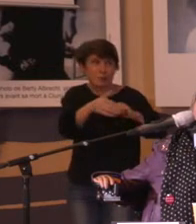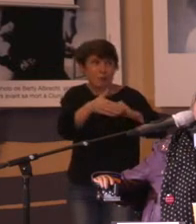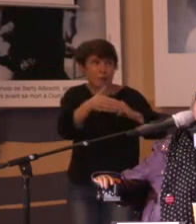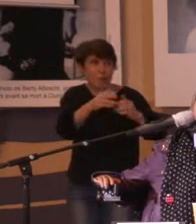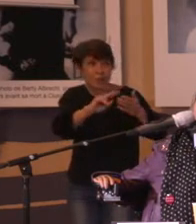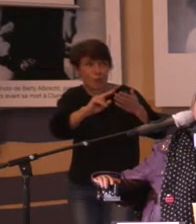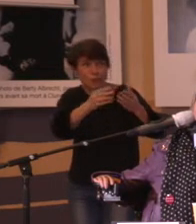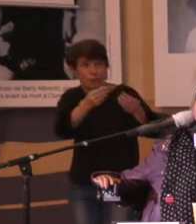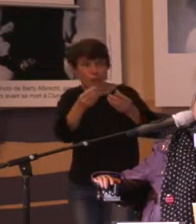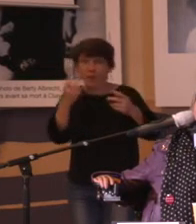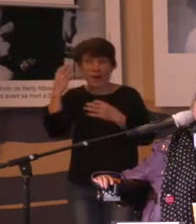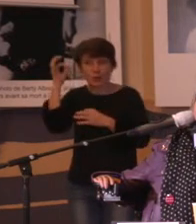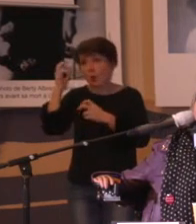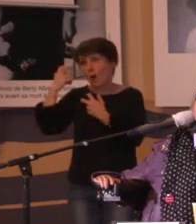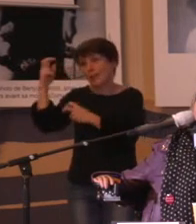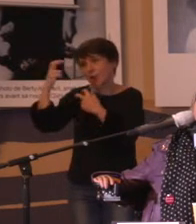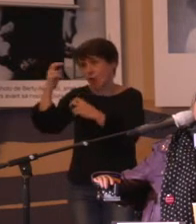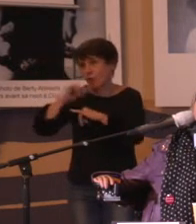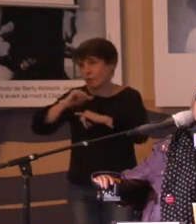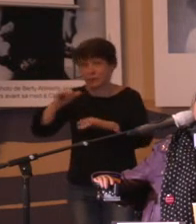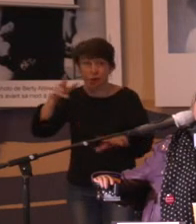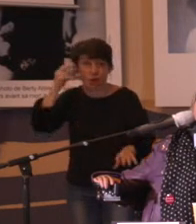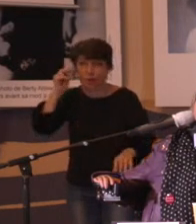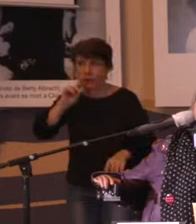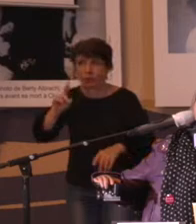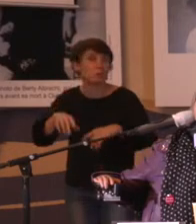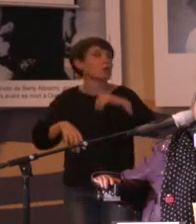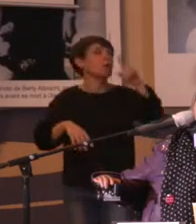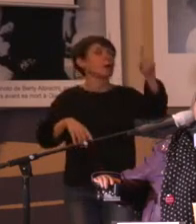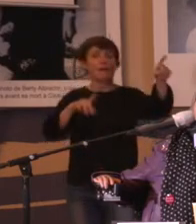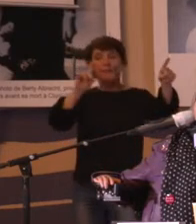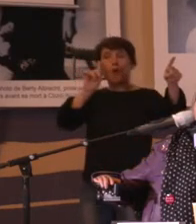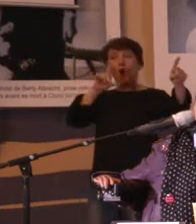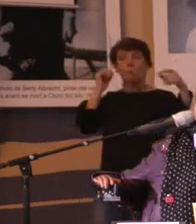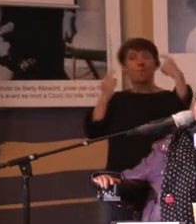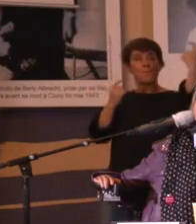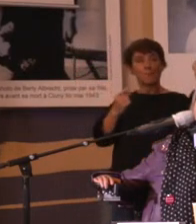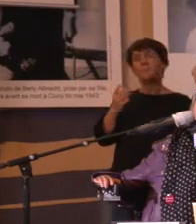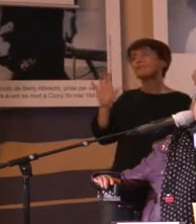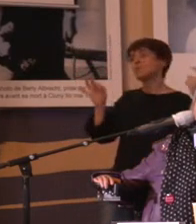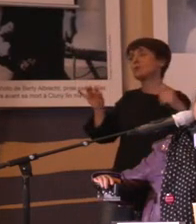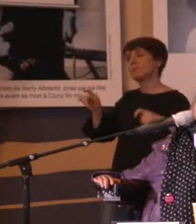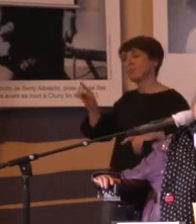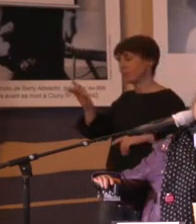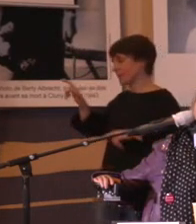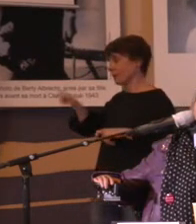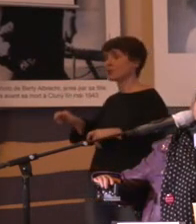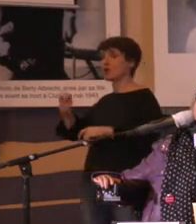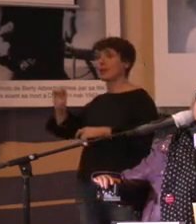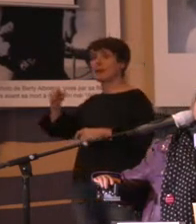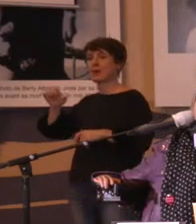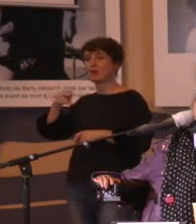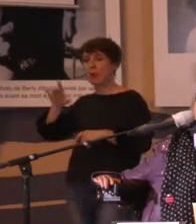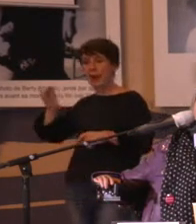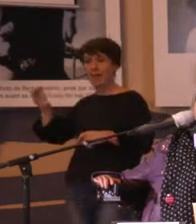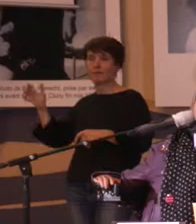En fait, ça a résonné. Oui. Du coup, Emmanuel disait que, à l'inverse du communautarisme, qui est un